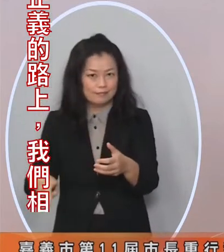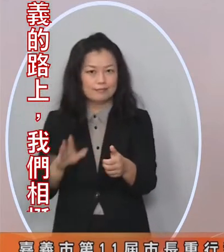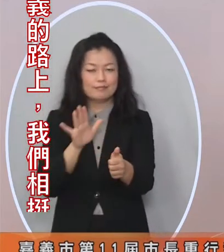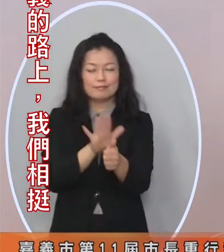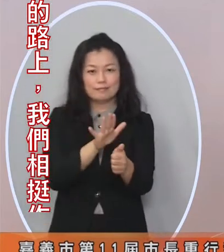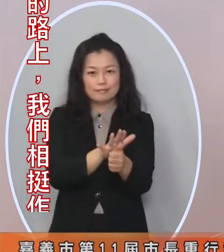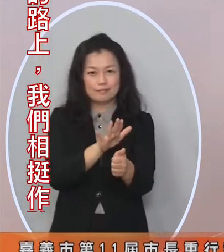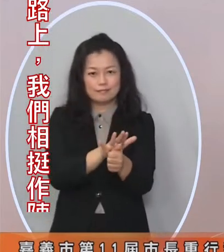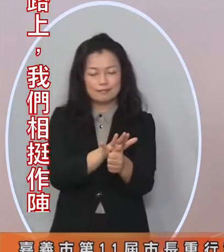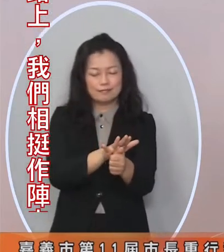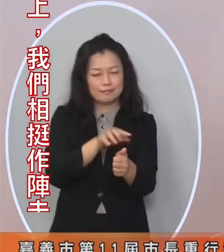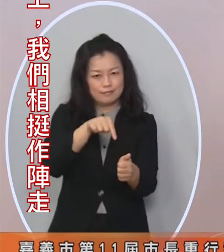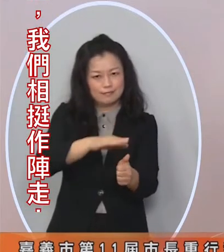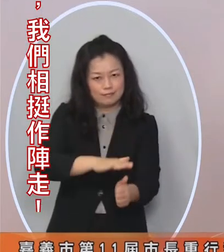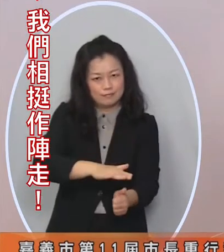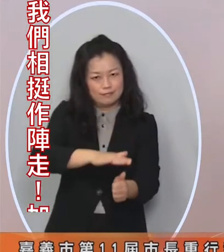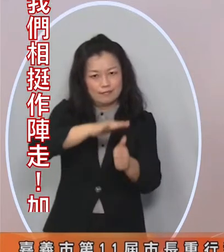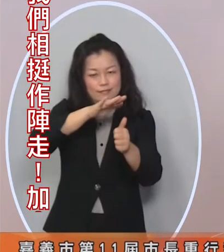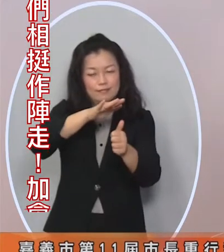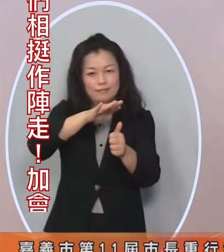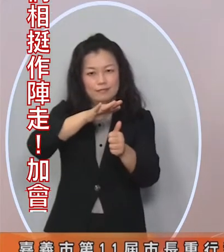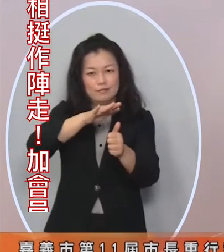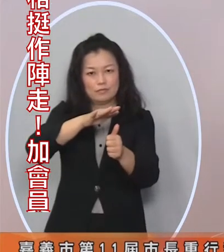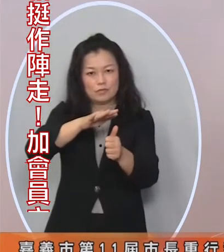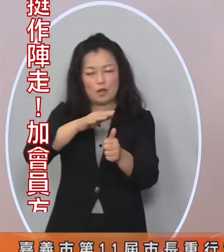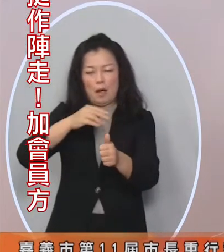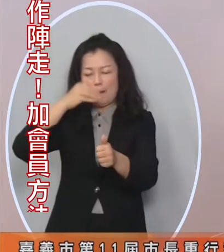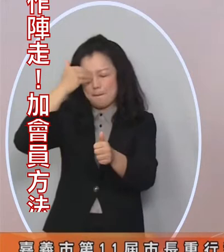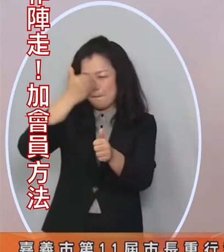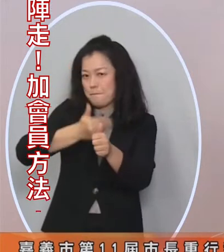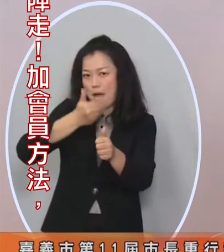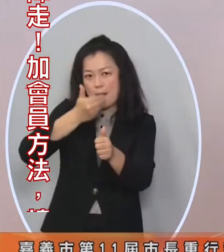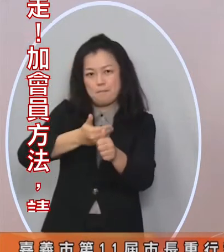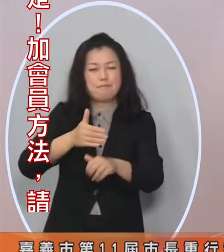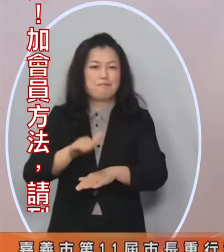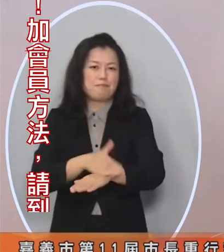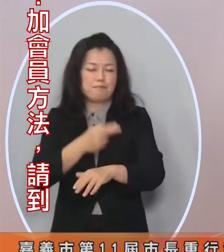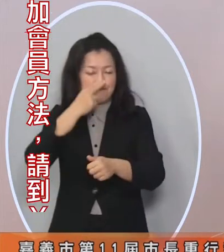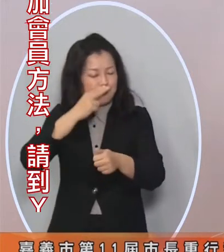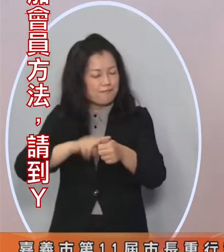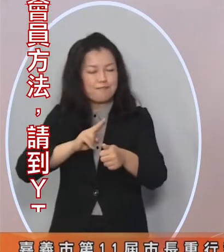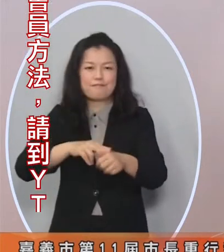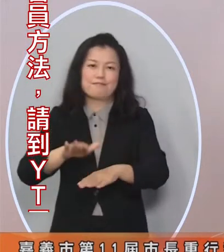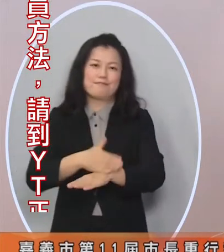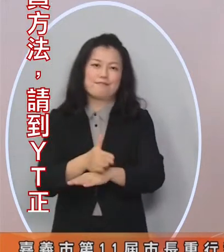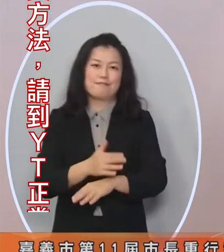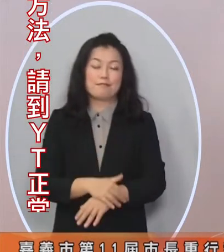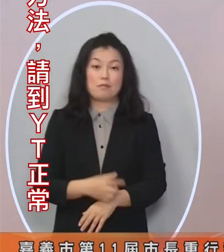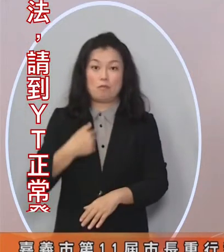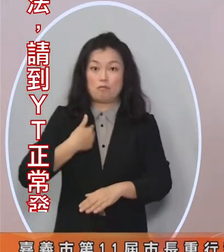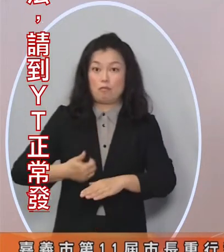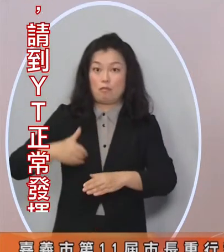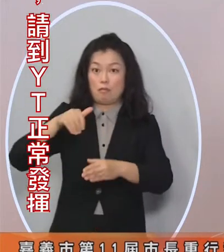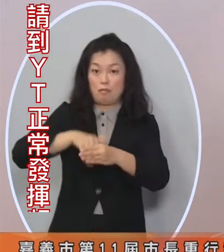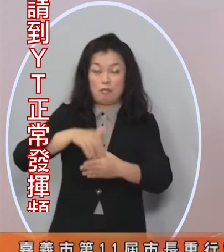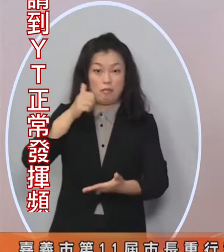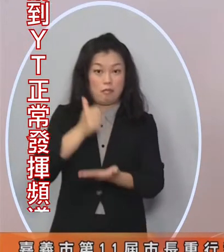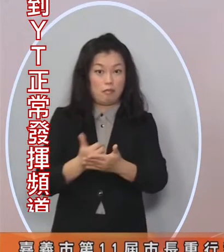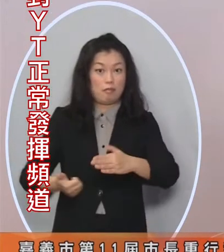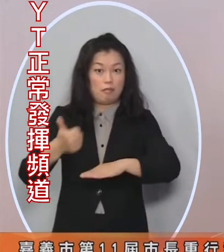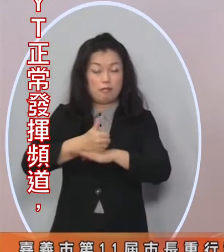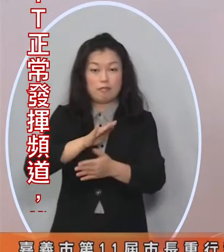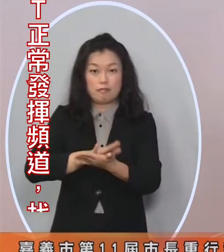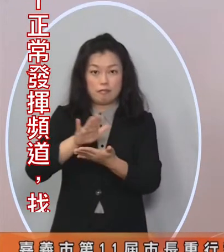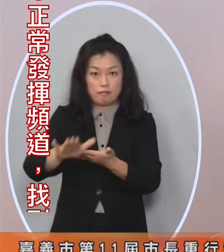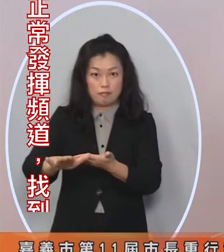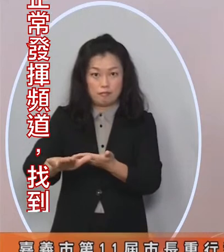长立足社会，免受不公不义侵犯。凯生当选后，将排定时间，定期在嘉义